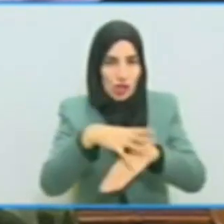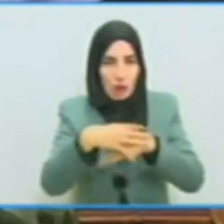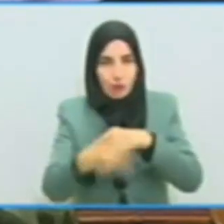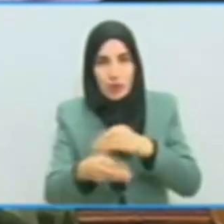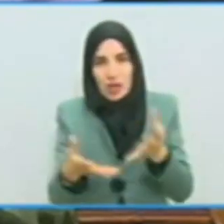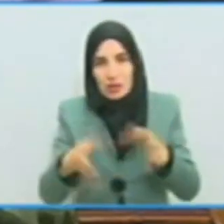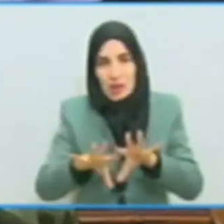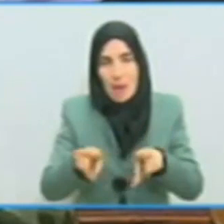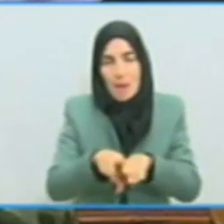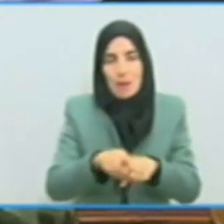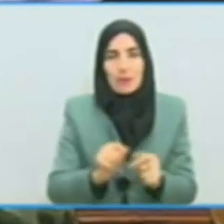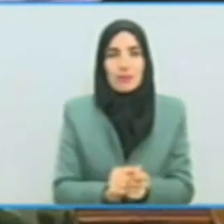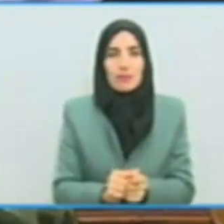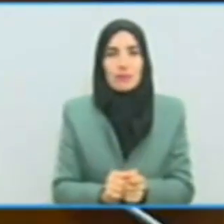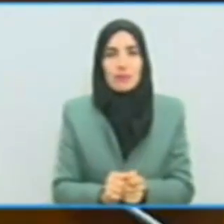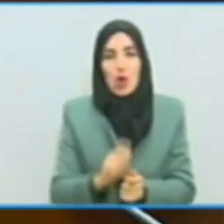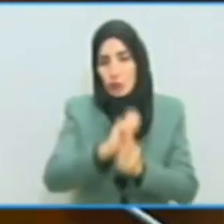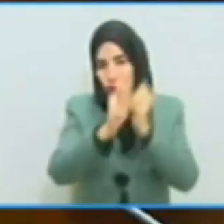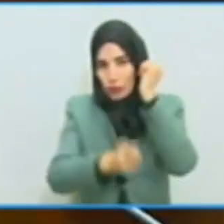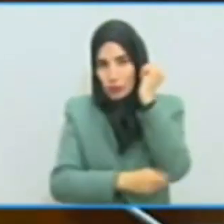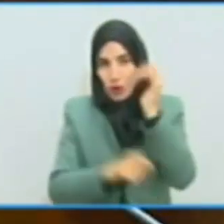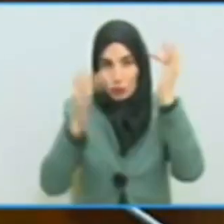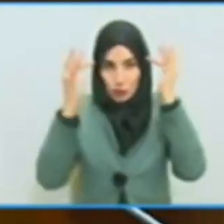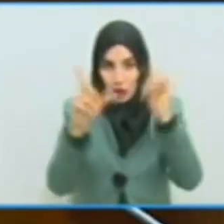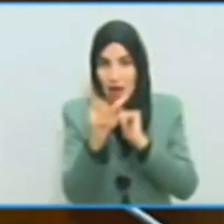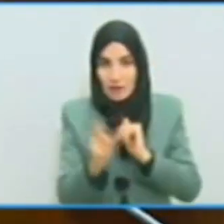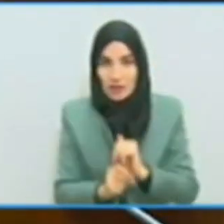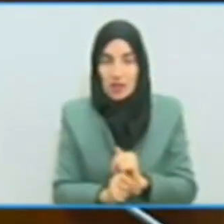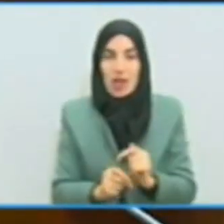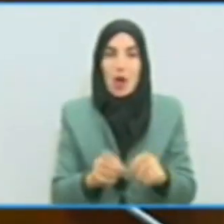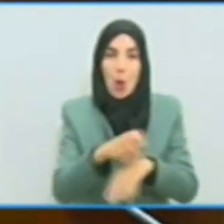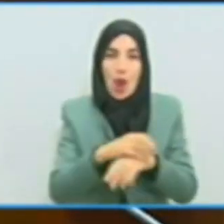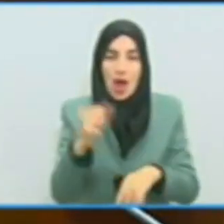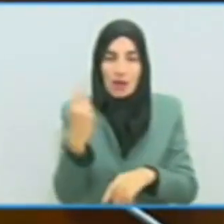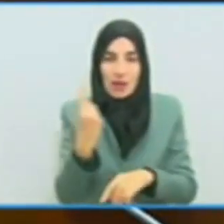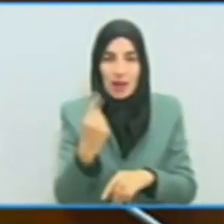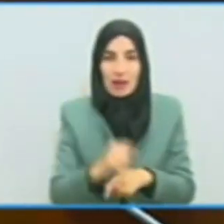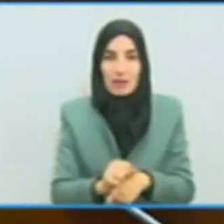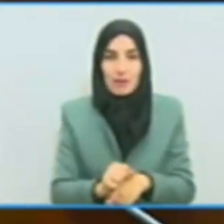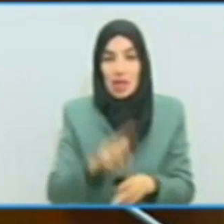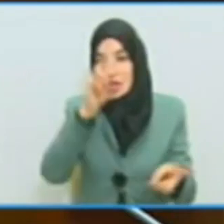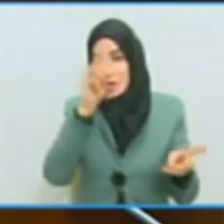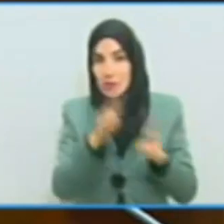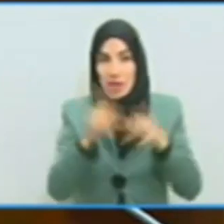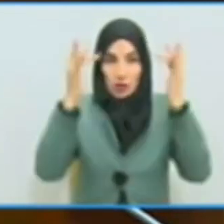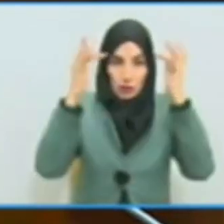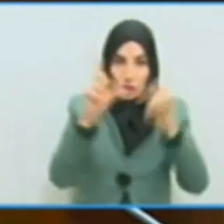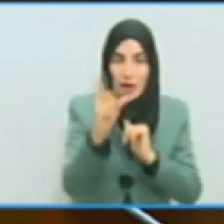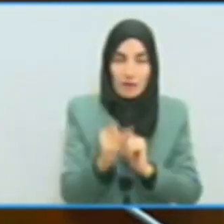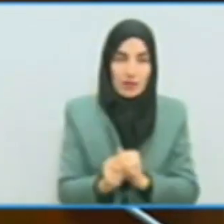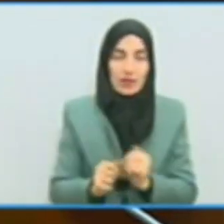الملتقى ذاته، وهي الأسبوع الثقافي الإفريقي في أدرار بعنوان أدرار عاصمة للثقافة